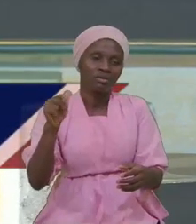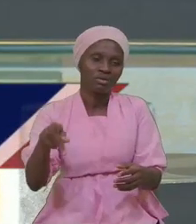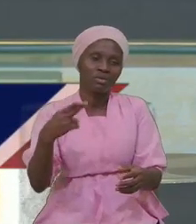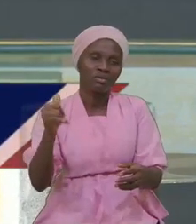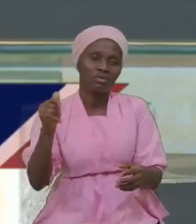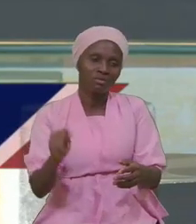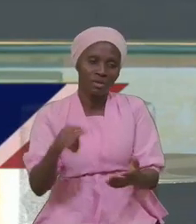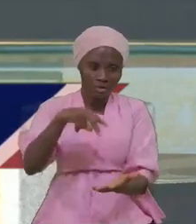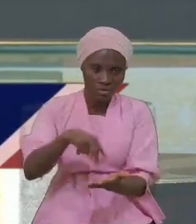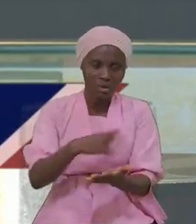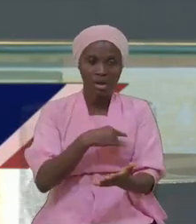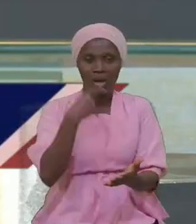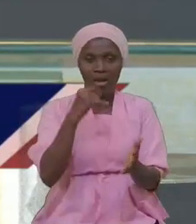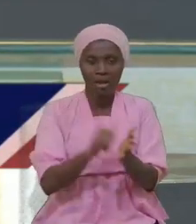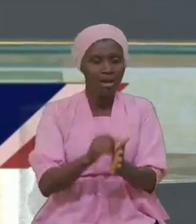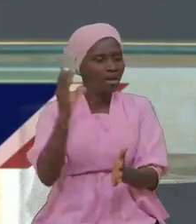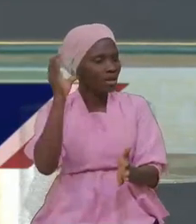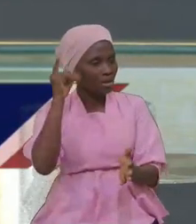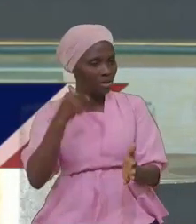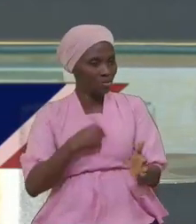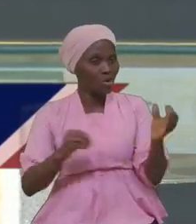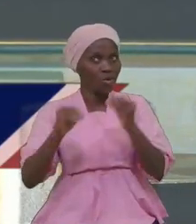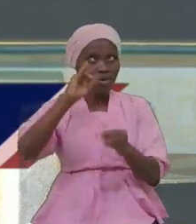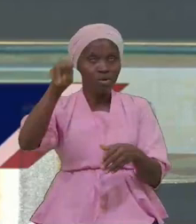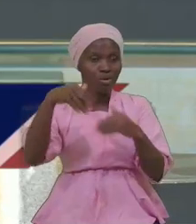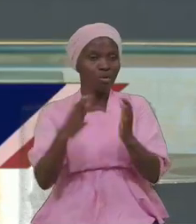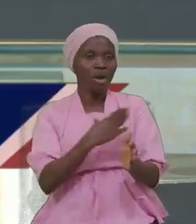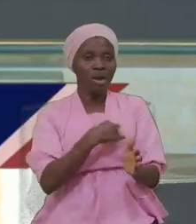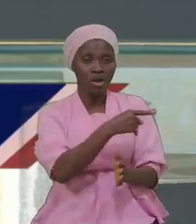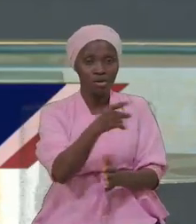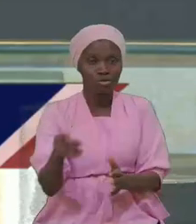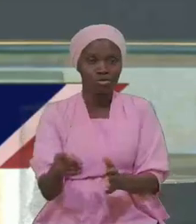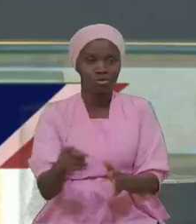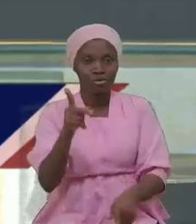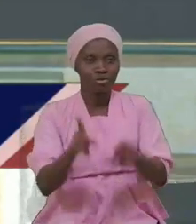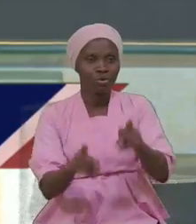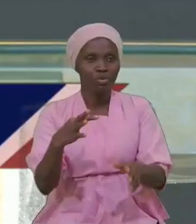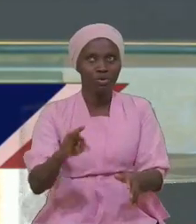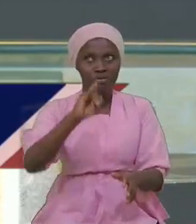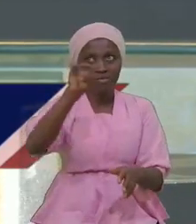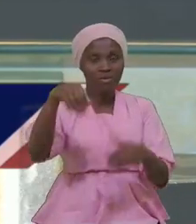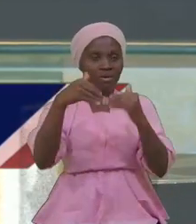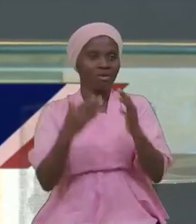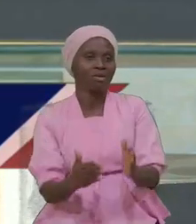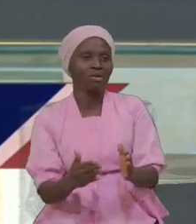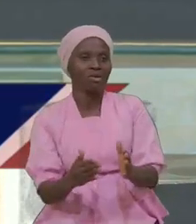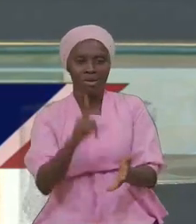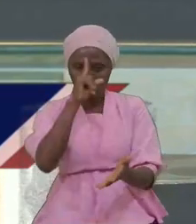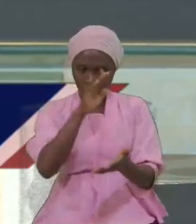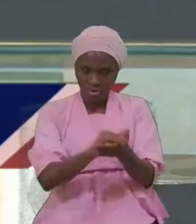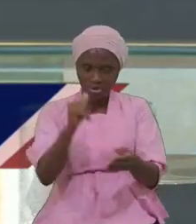habitants de Jérusalem, confiez-vous en l'Éternel votre Dieu et vous serez